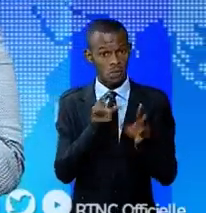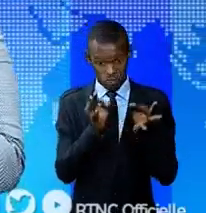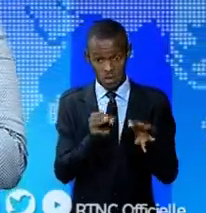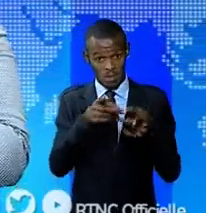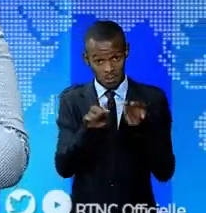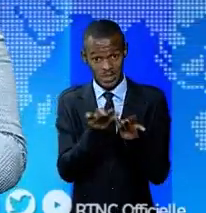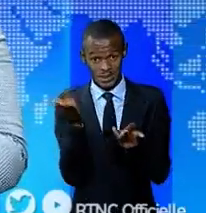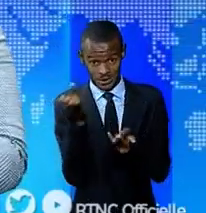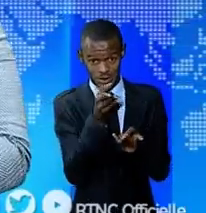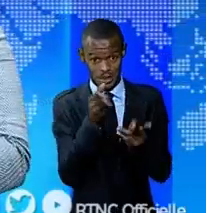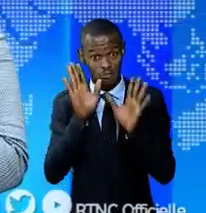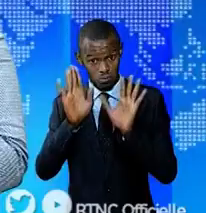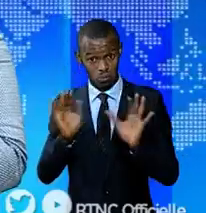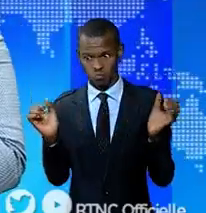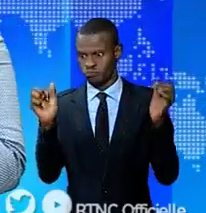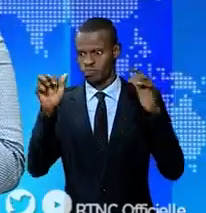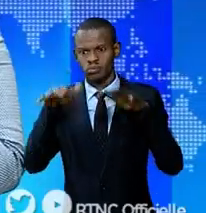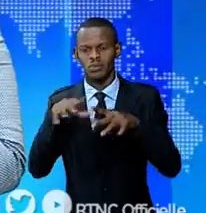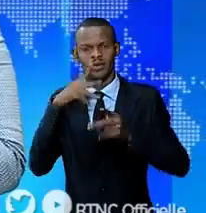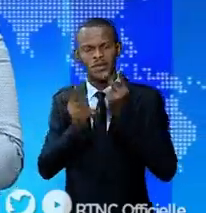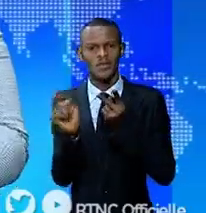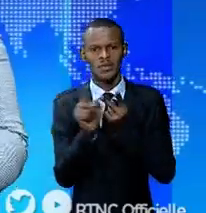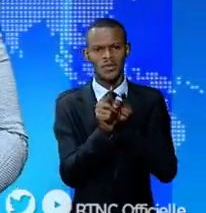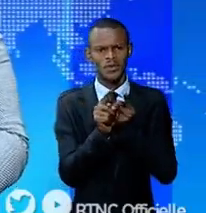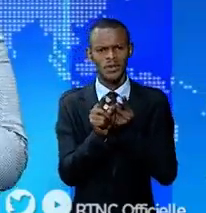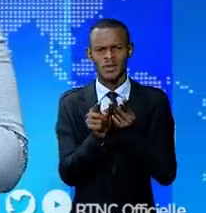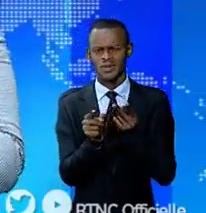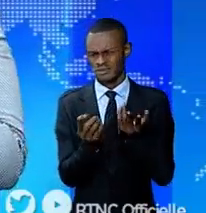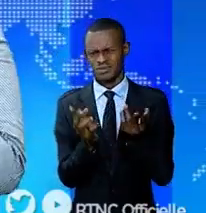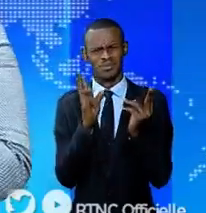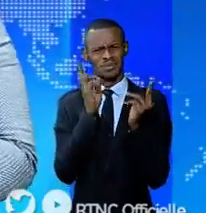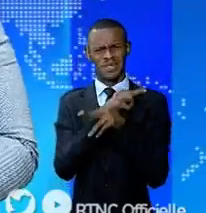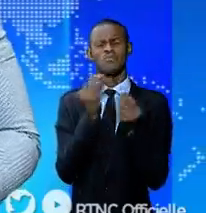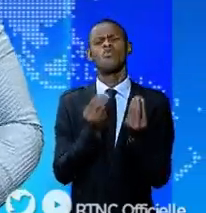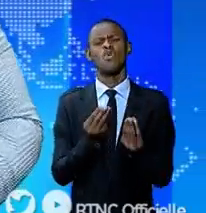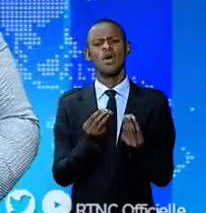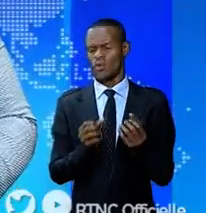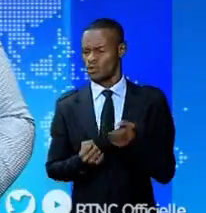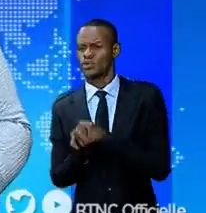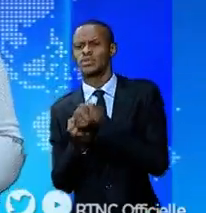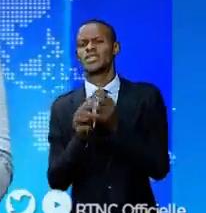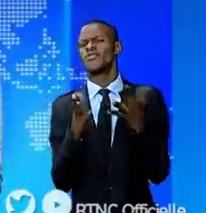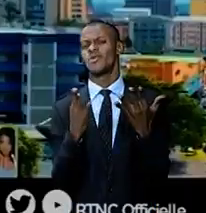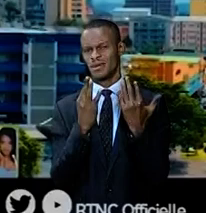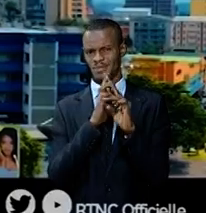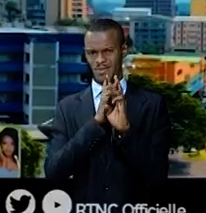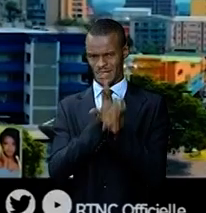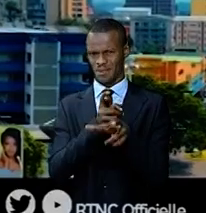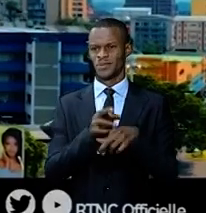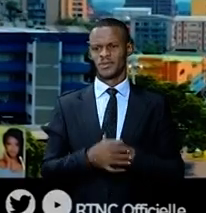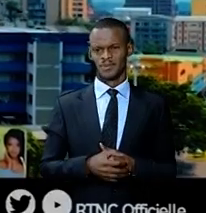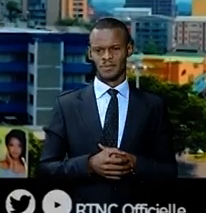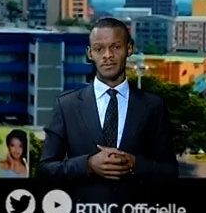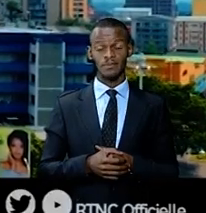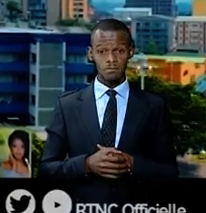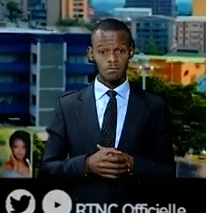et comment promouvoir le secteur du tourisme, surtout domestique? Tentative de réponse avec Constance Mananga. La